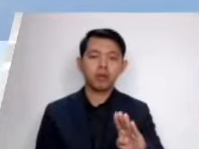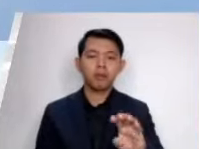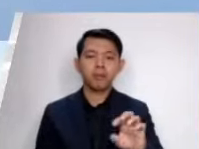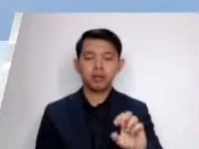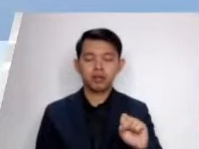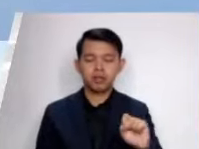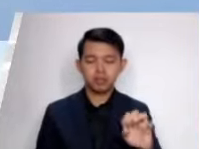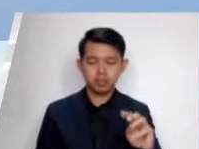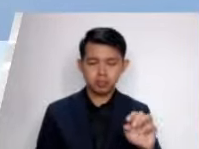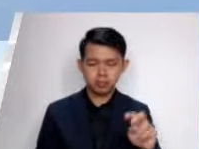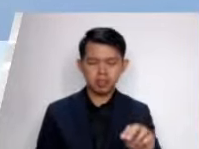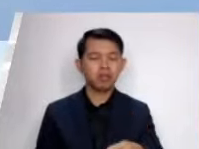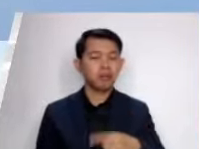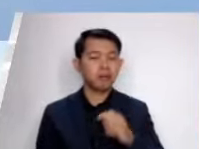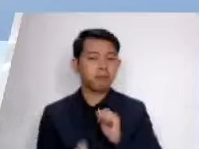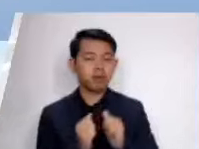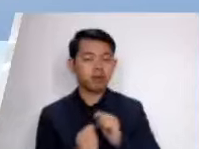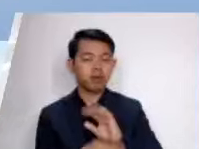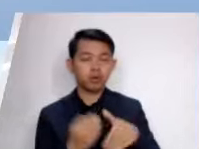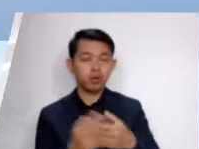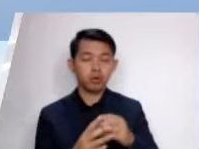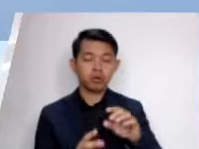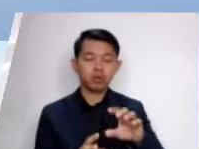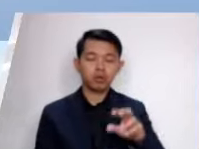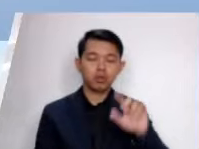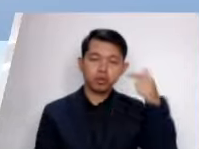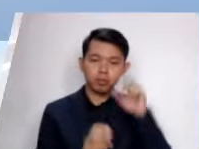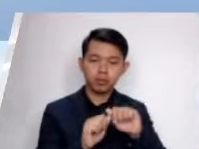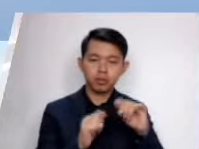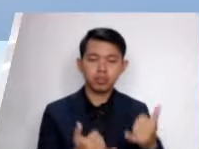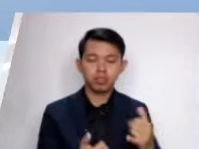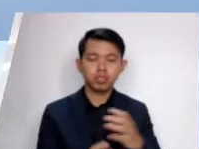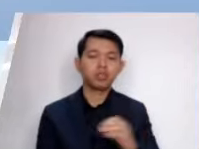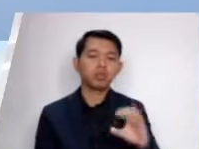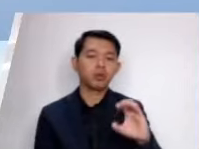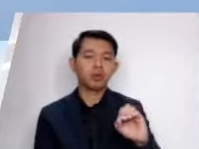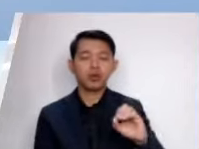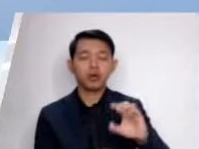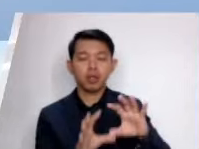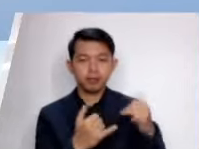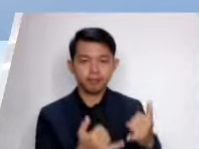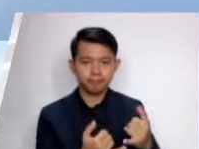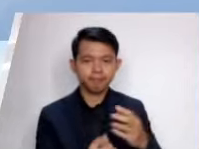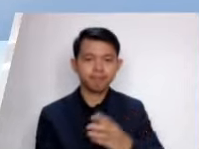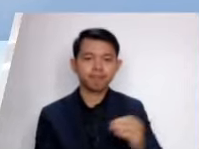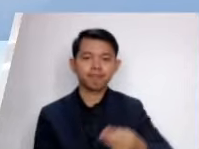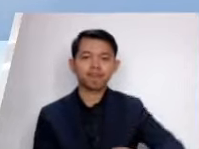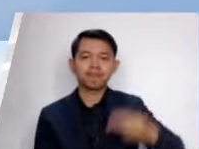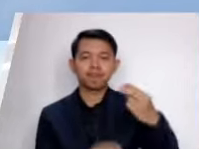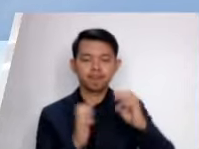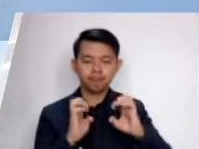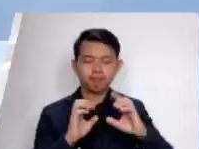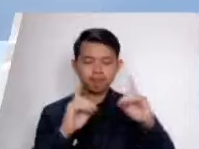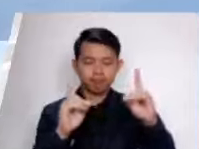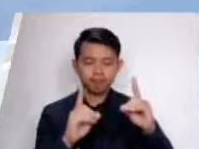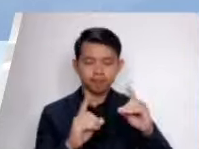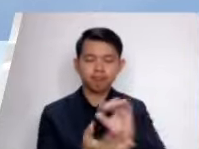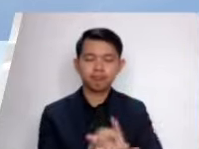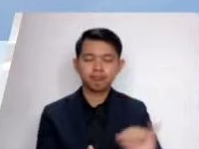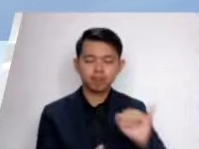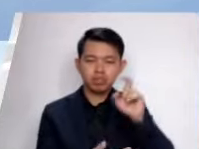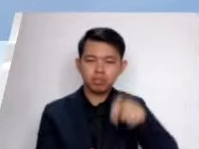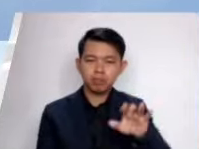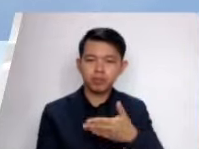agencies kasama ang government-owned and controlled corporations at higher educational institutions na kantahin ang bagong Pilipinas hymn